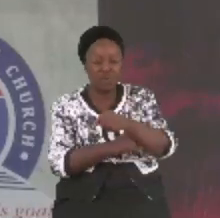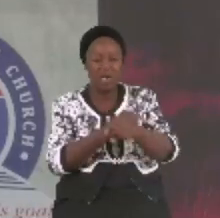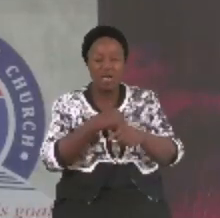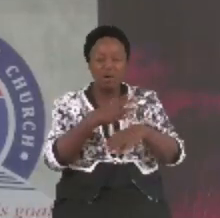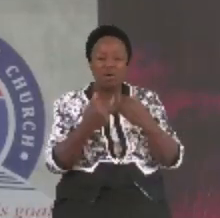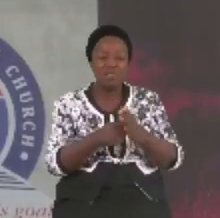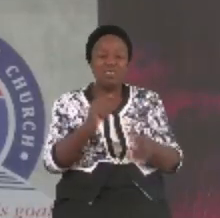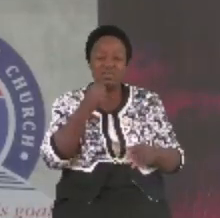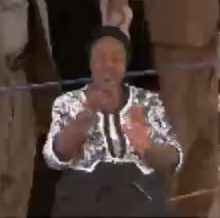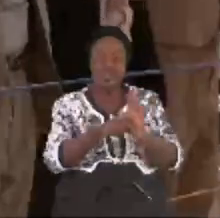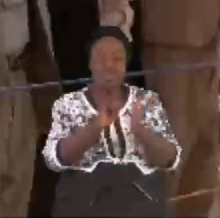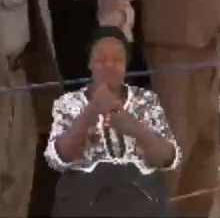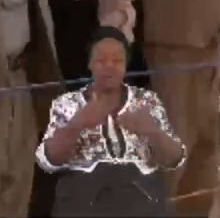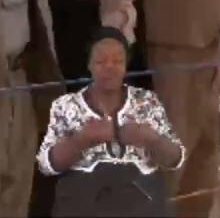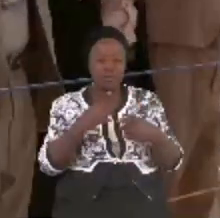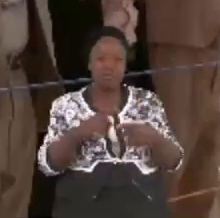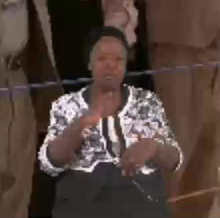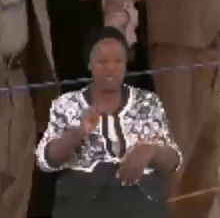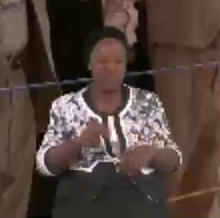avoir, accorde-les à chacun de nous.